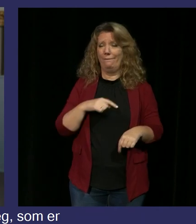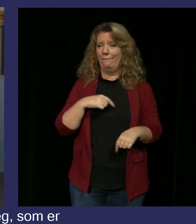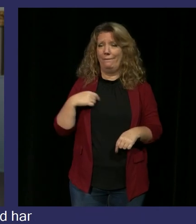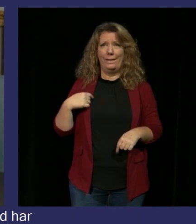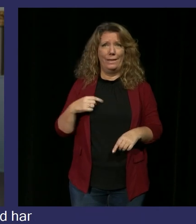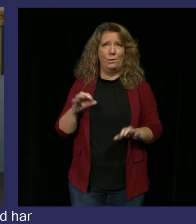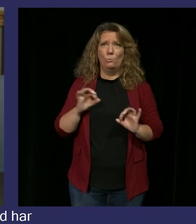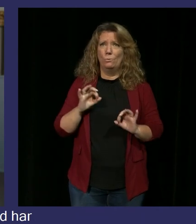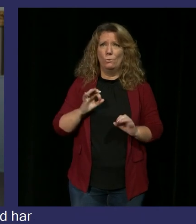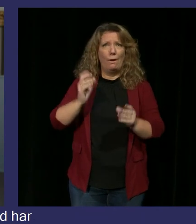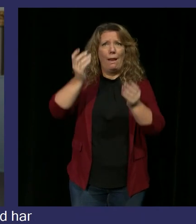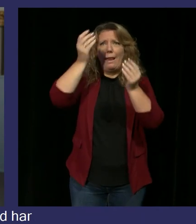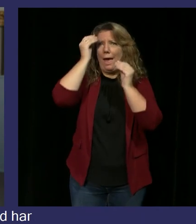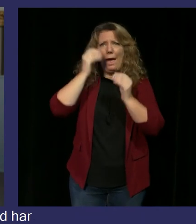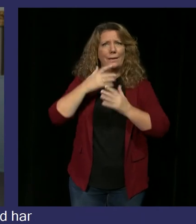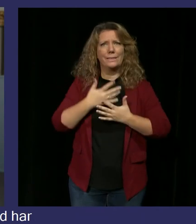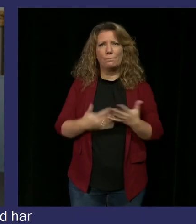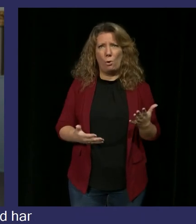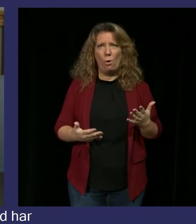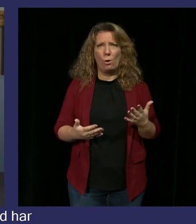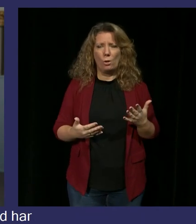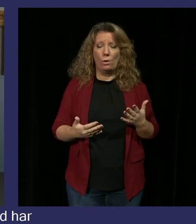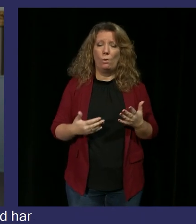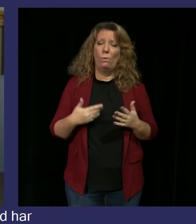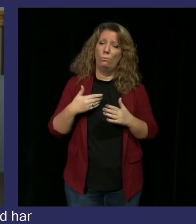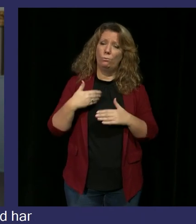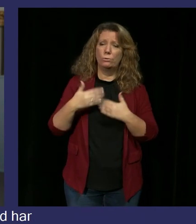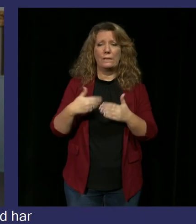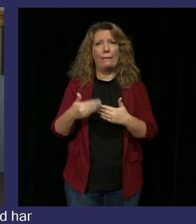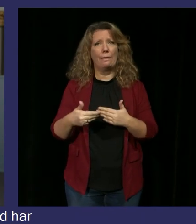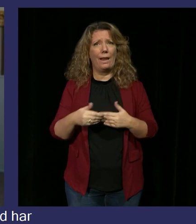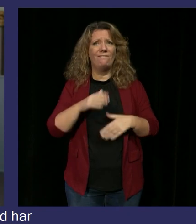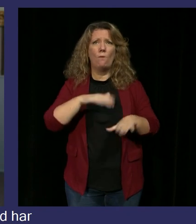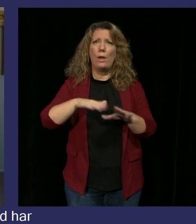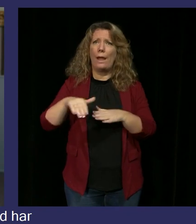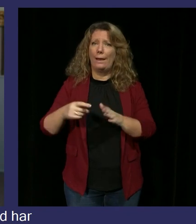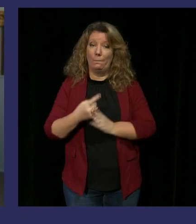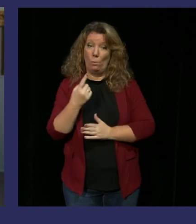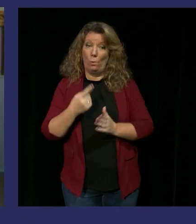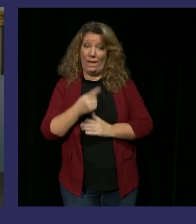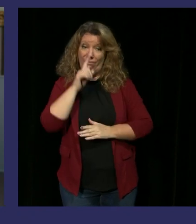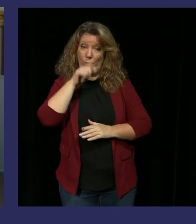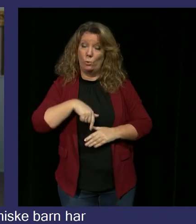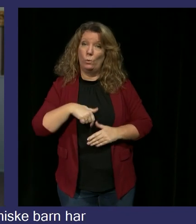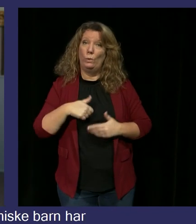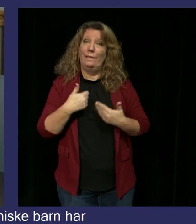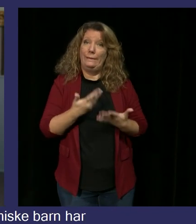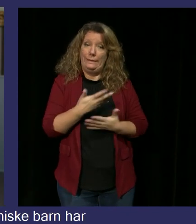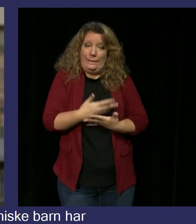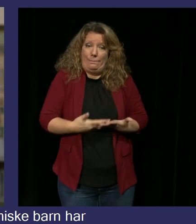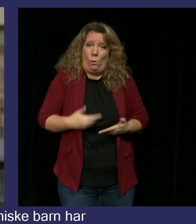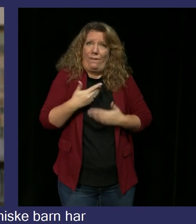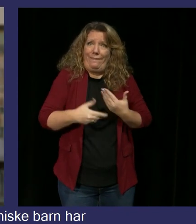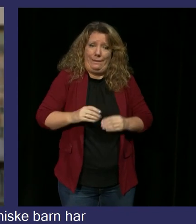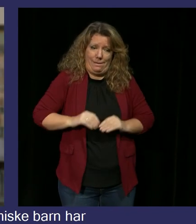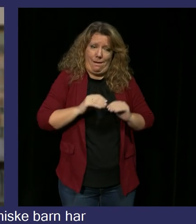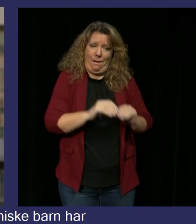lære språk, og som vi bare i varierende grad har mulighet til å gi det til barna våre. Og det